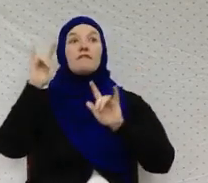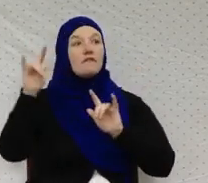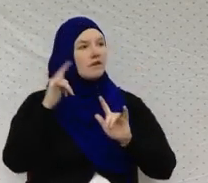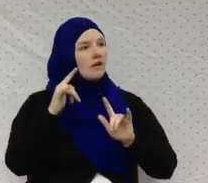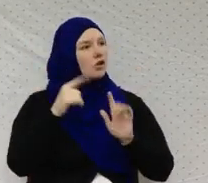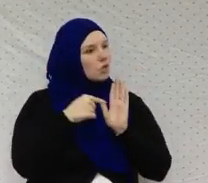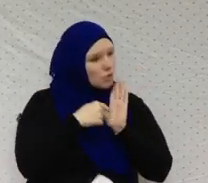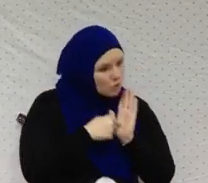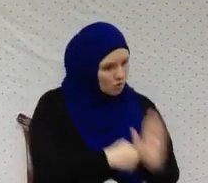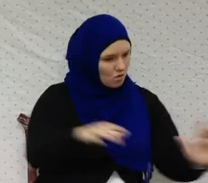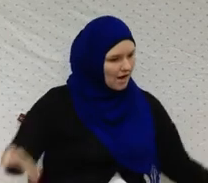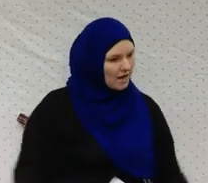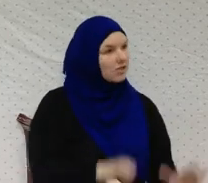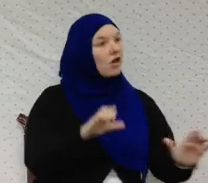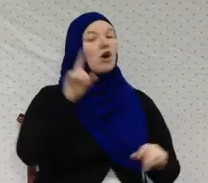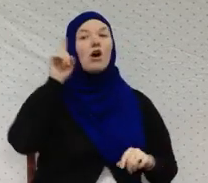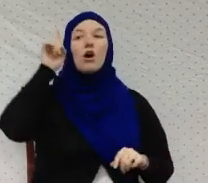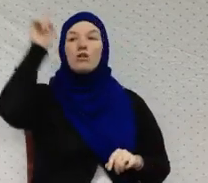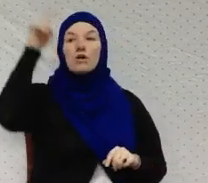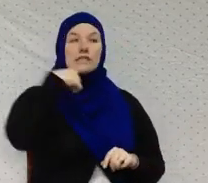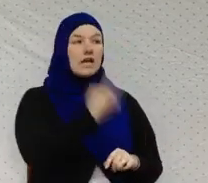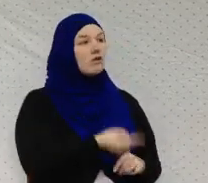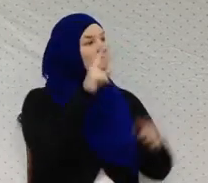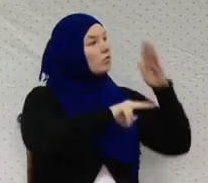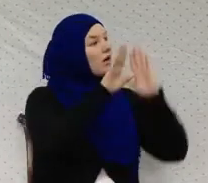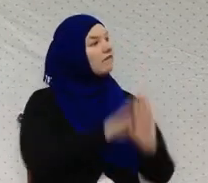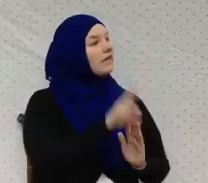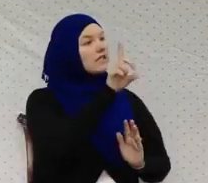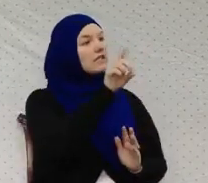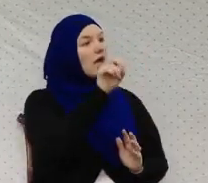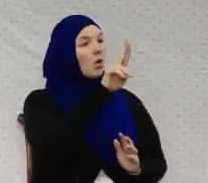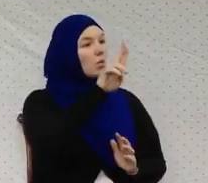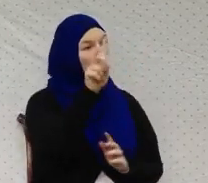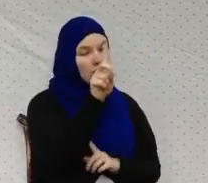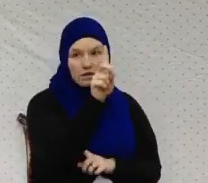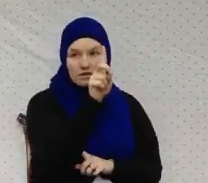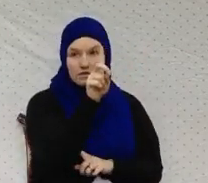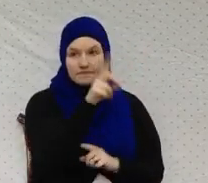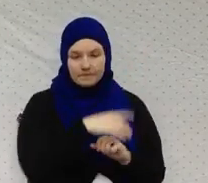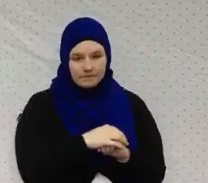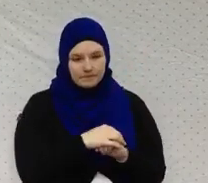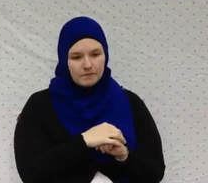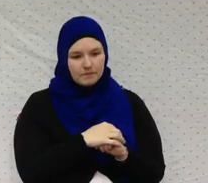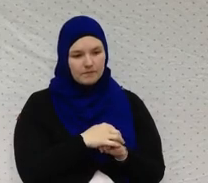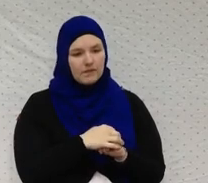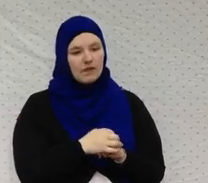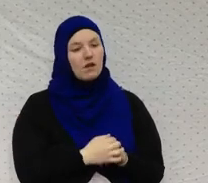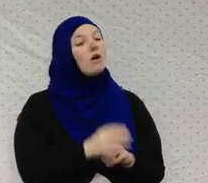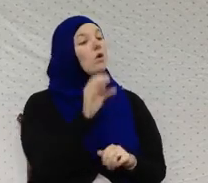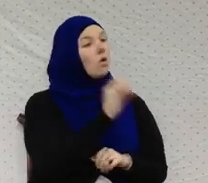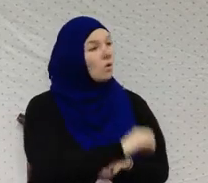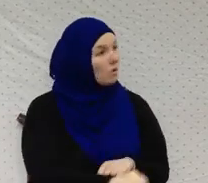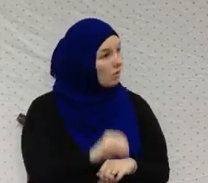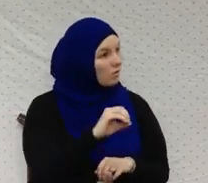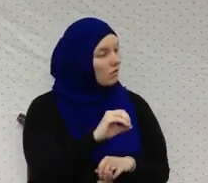into action. Listen to this. Allah tells Prophet Dawood, اعملوا آل داود